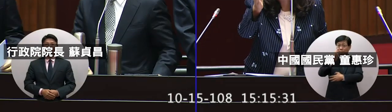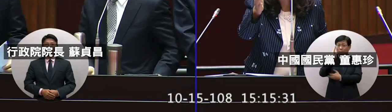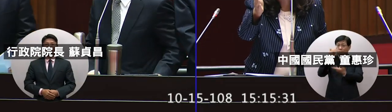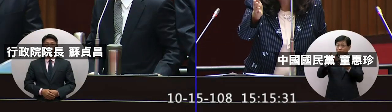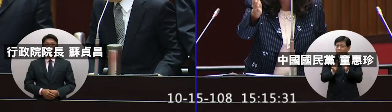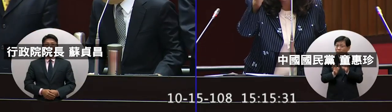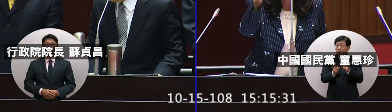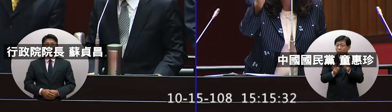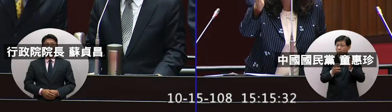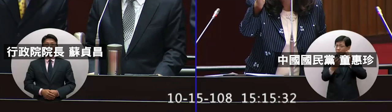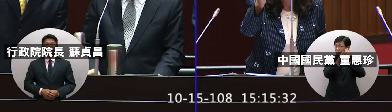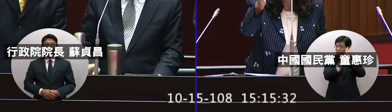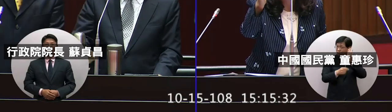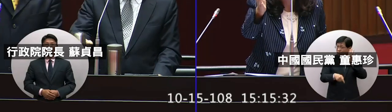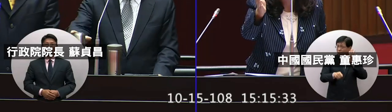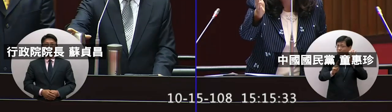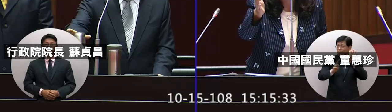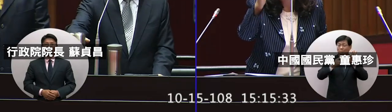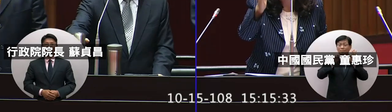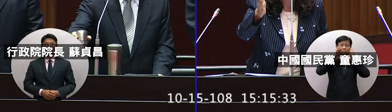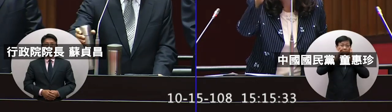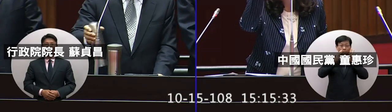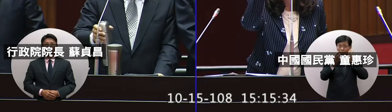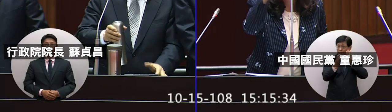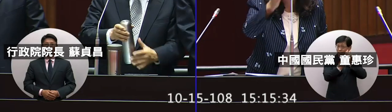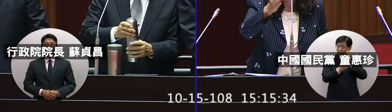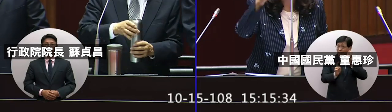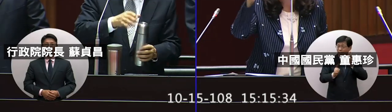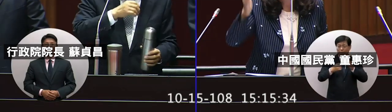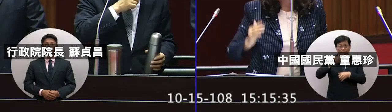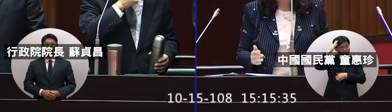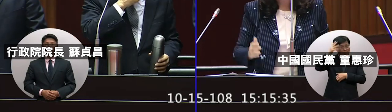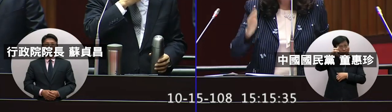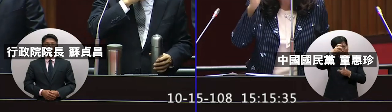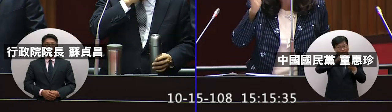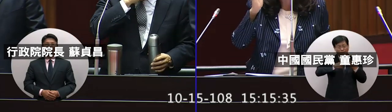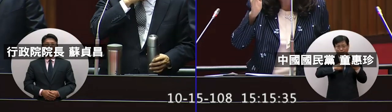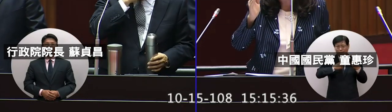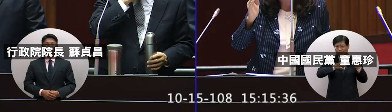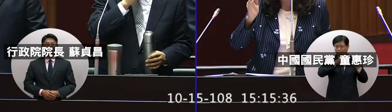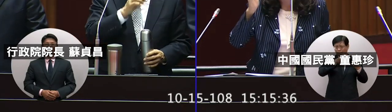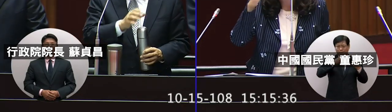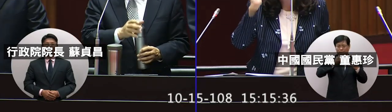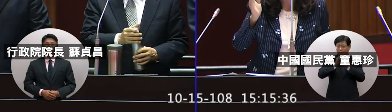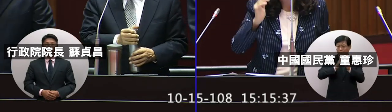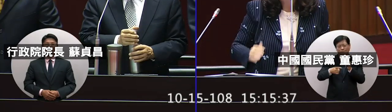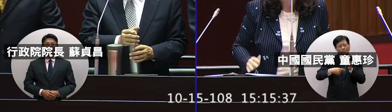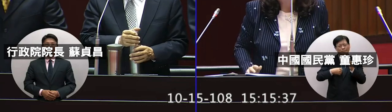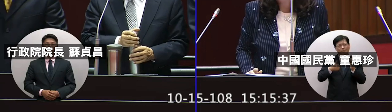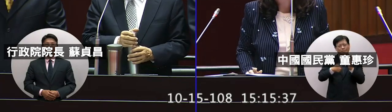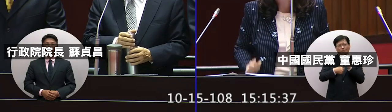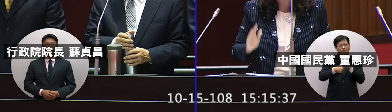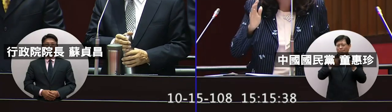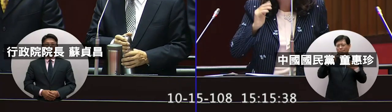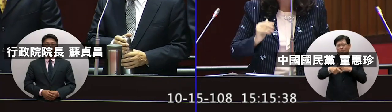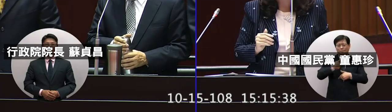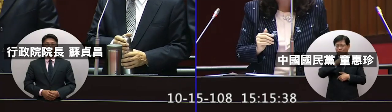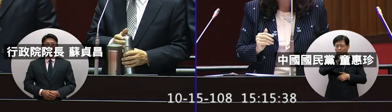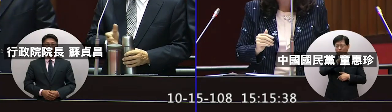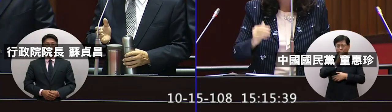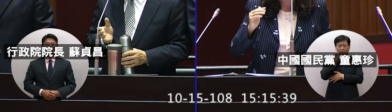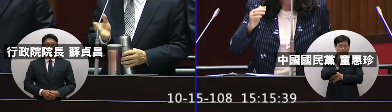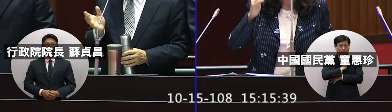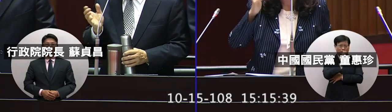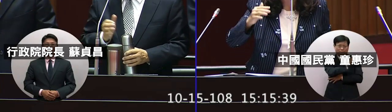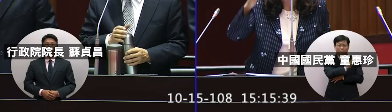部他用的是，他内政部用的脸书上面写的是黑警跟暴民，我觉得这个用语不适合放在我们台湾政府的